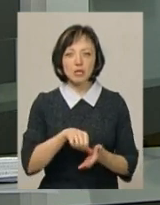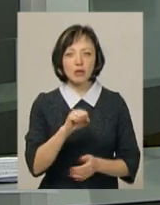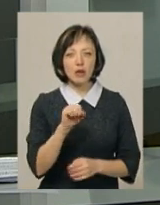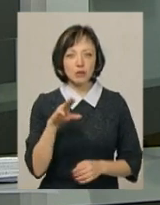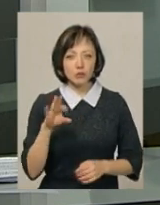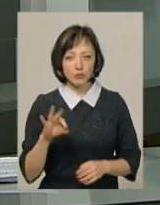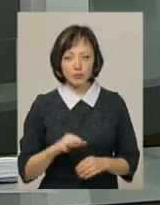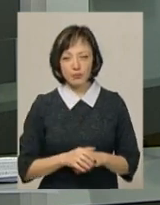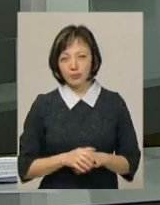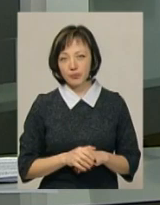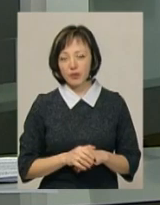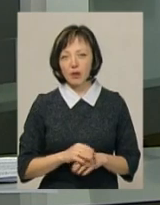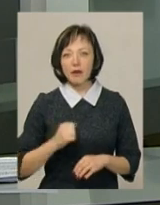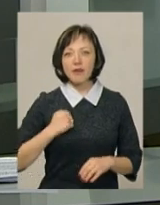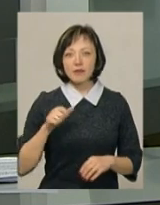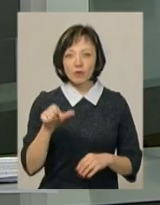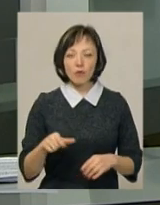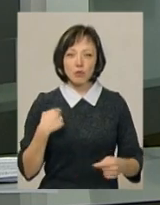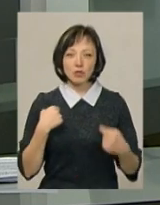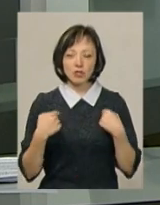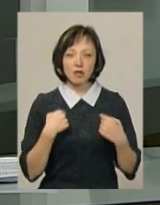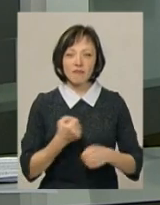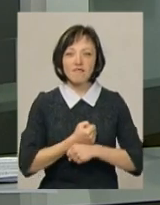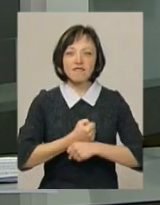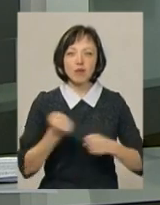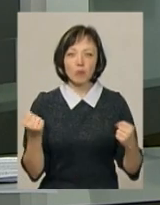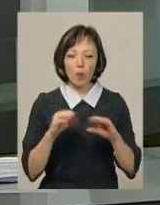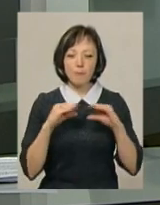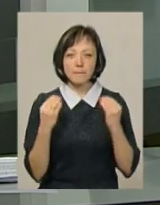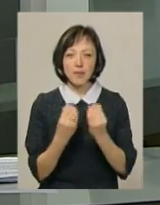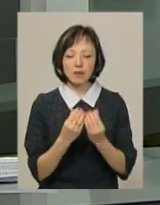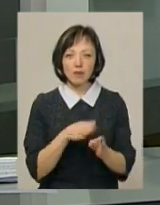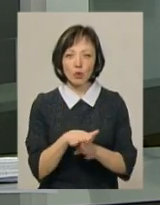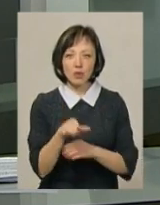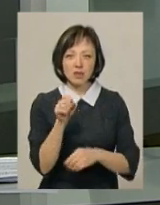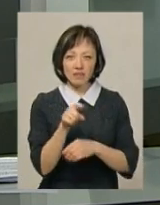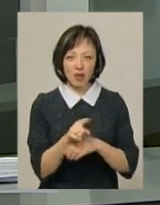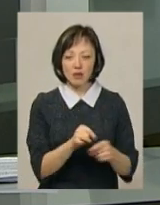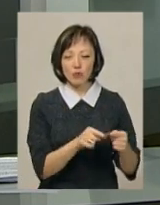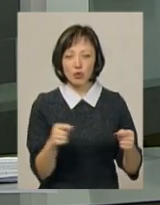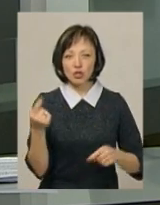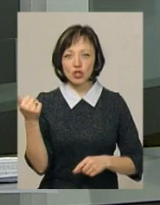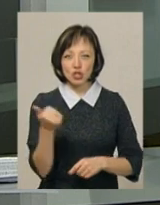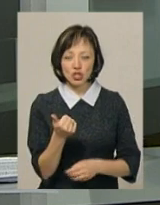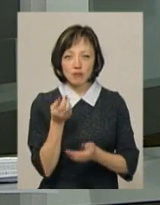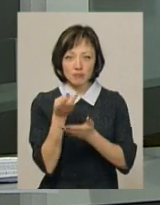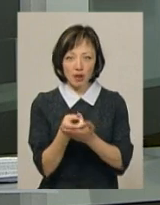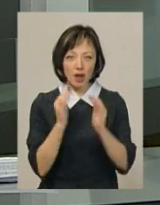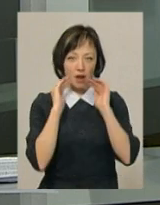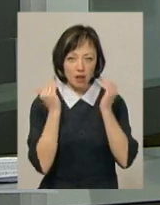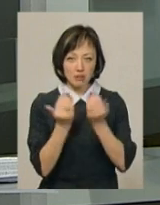АТО Наталія Дзекар. Військовий постраждав від вибуху міни під час виконання бойового завдання та протягом тижня перебував у